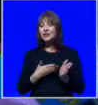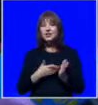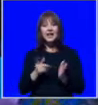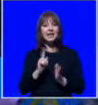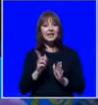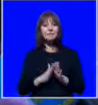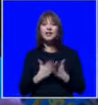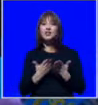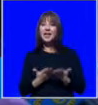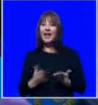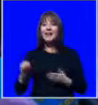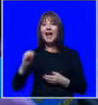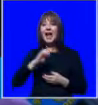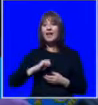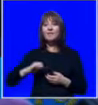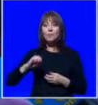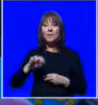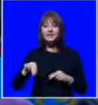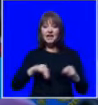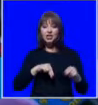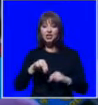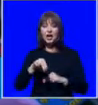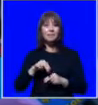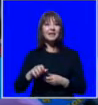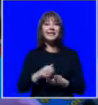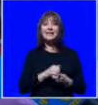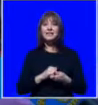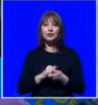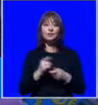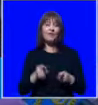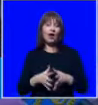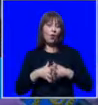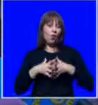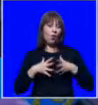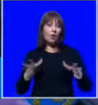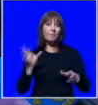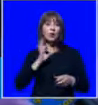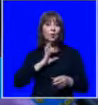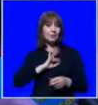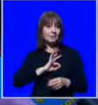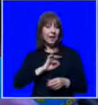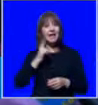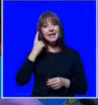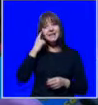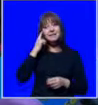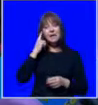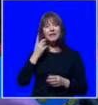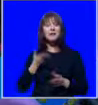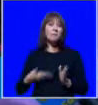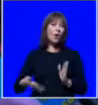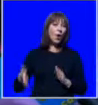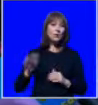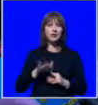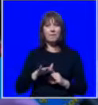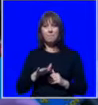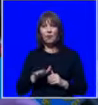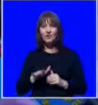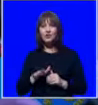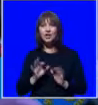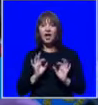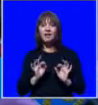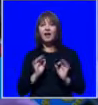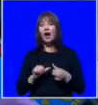член на Европейския шахматен съюз, това, разбира се, нашия огромен успех. Смятам, че още повече